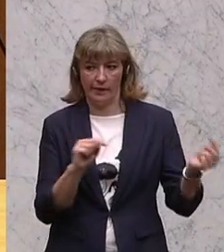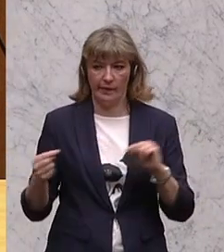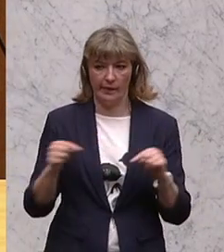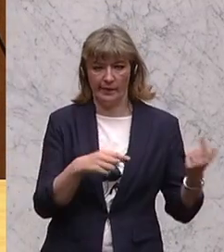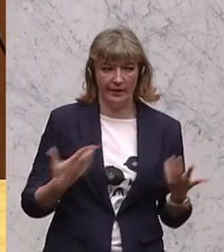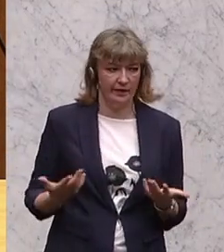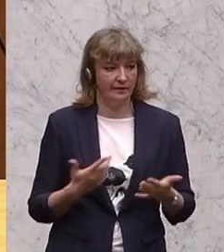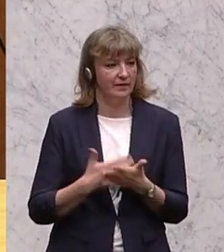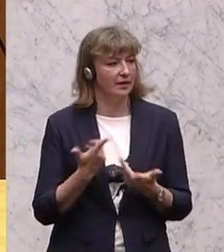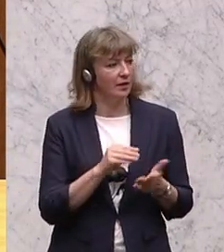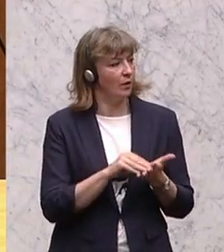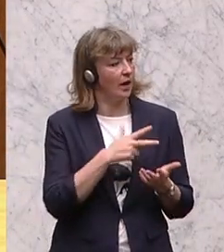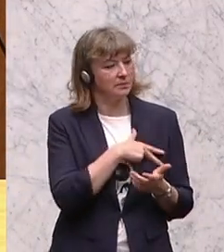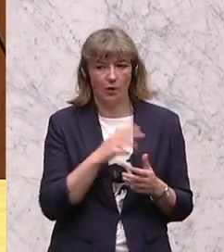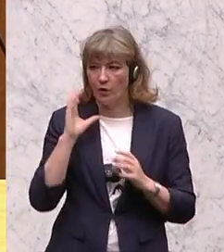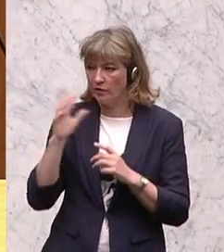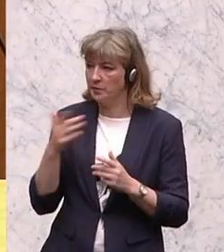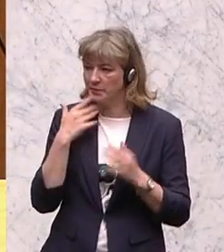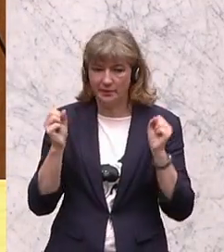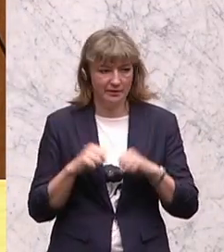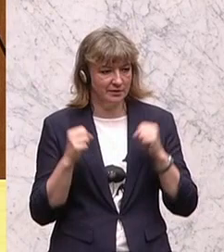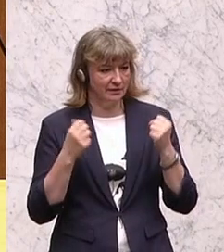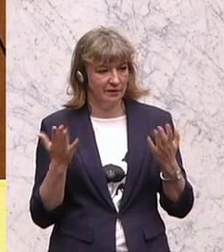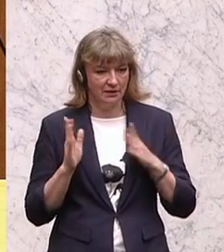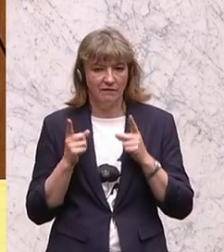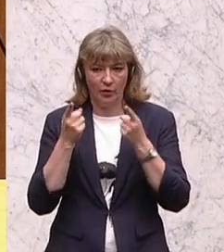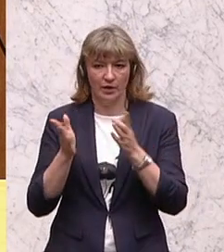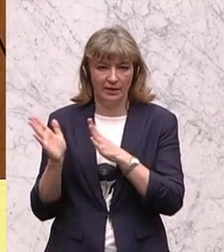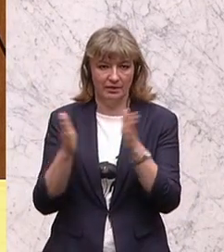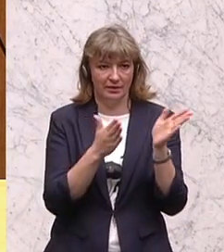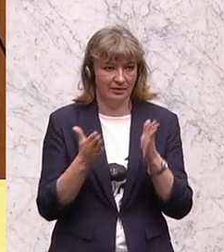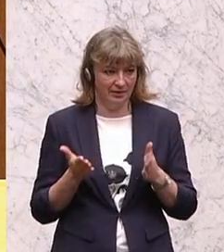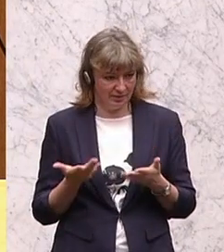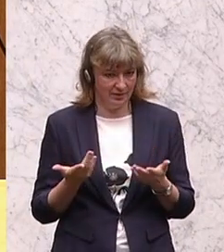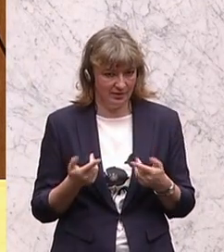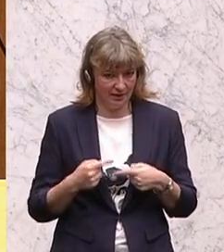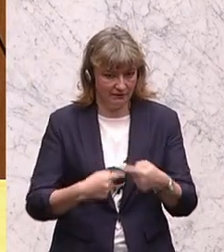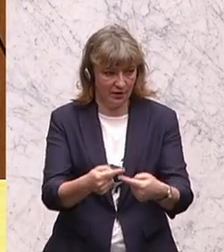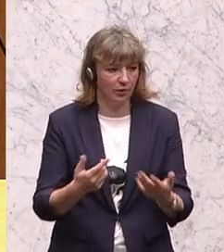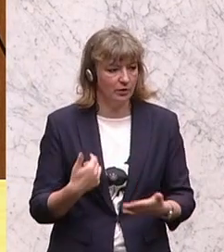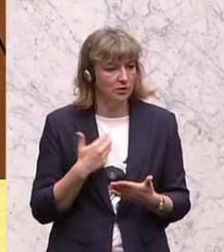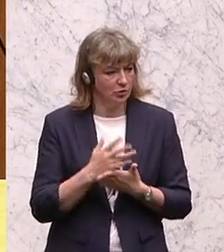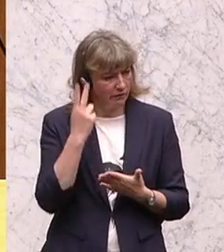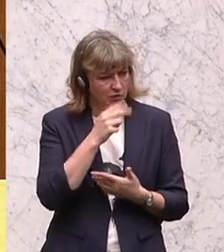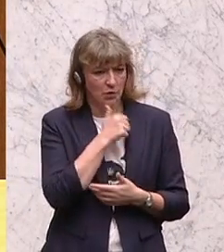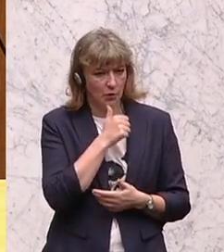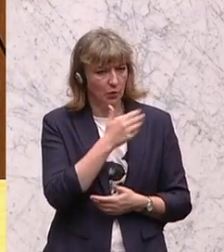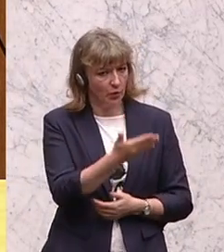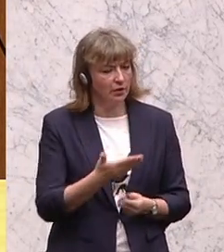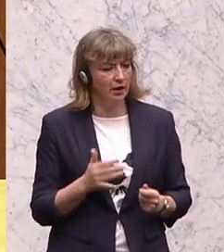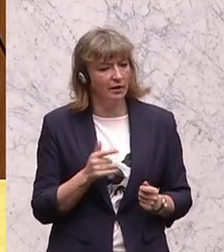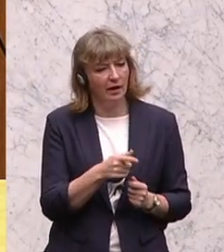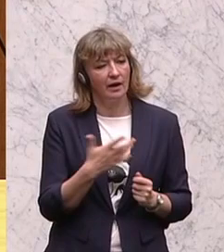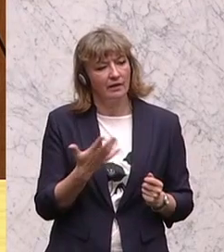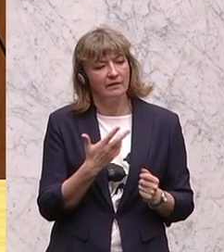der noch Regierung SPÖ-ÖVP nicht einig werden, in welche Richtung Sie gehen wollen. Und ich habe schon heute am Vormittag gesagt, ich habe Verständnis für die Grünen, wenn sie